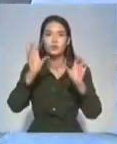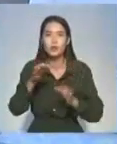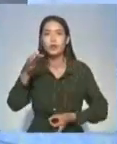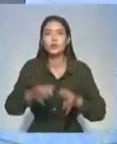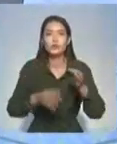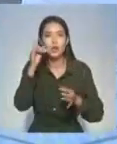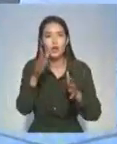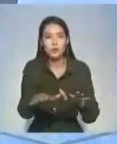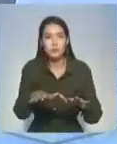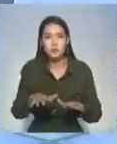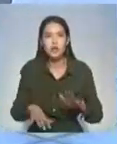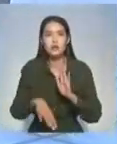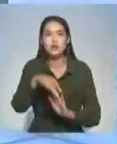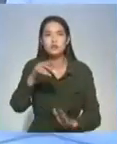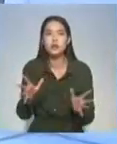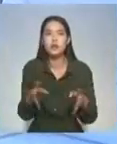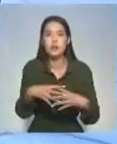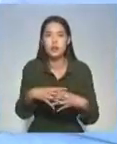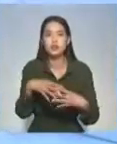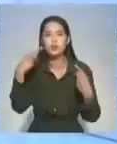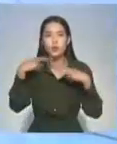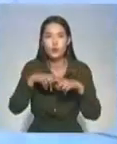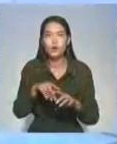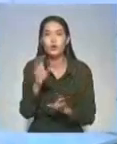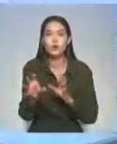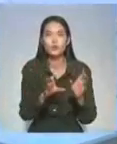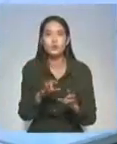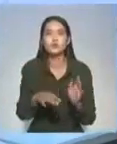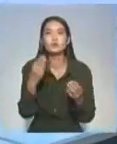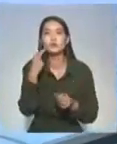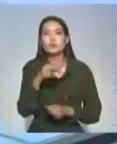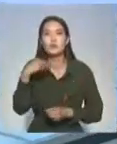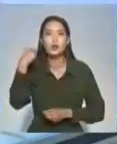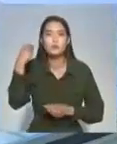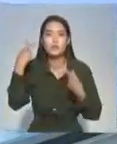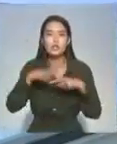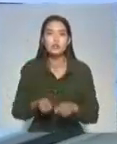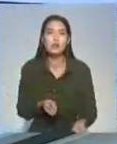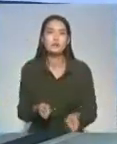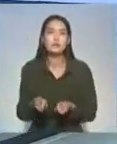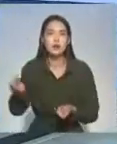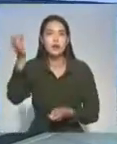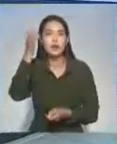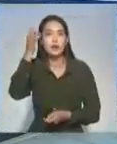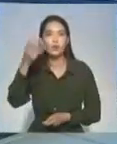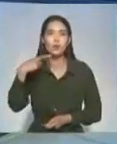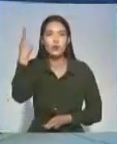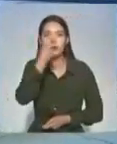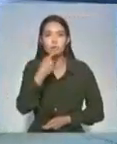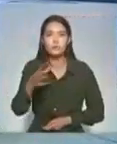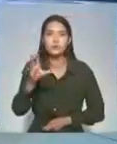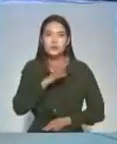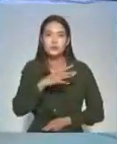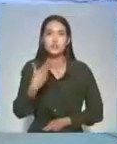суда, парламентские выборы по смешанной системе и уход от суперпрезидентской системы правления. Напомню, ровно год назад после